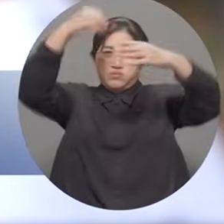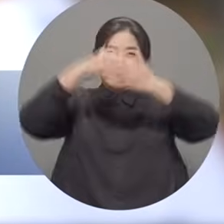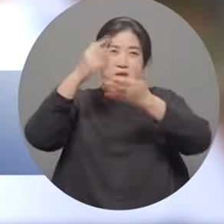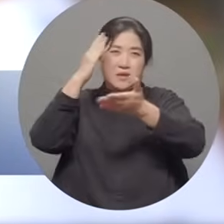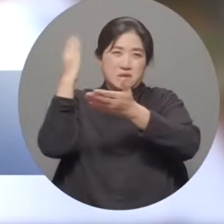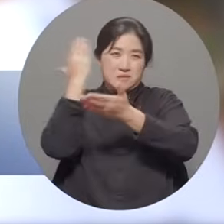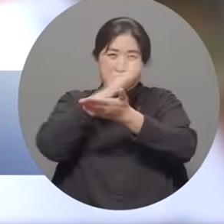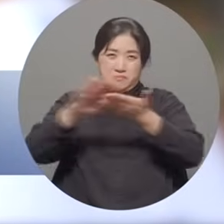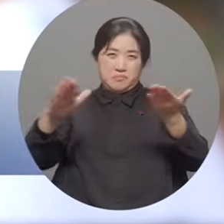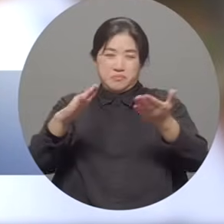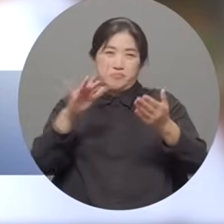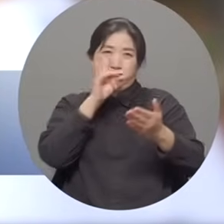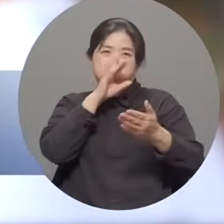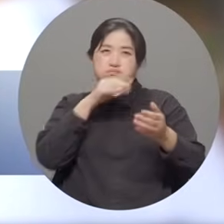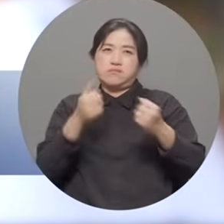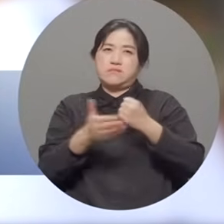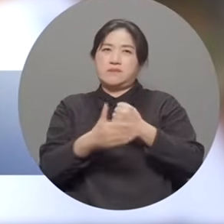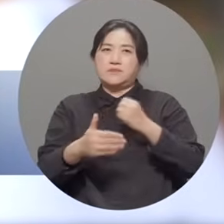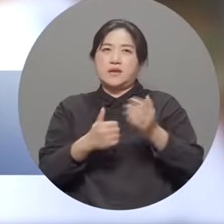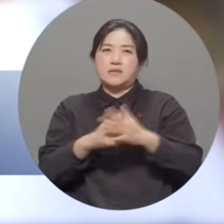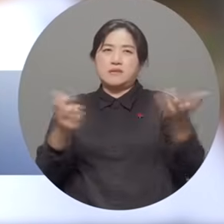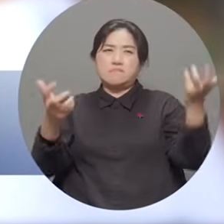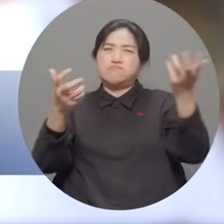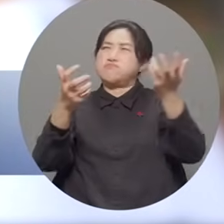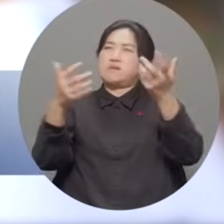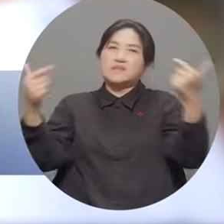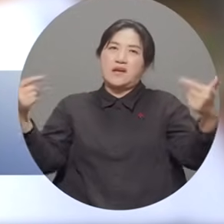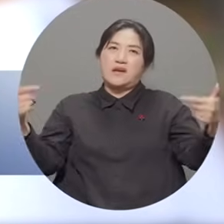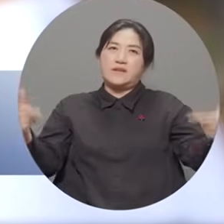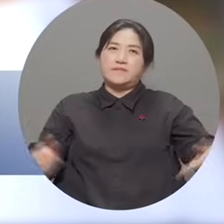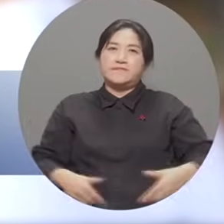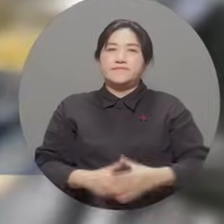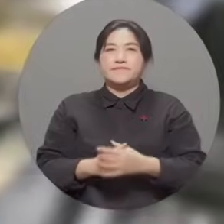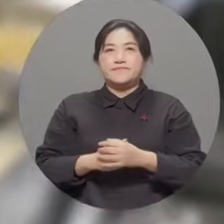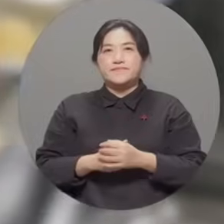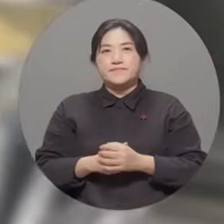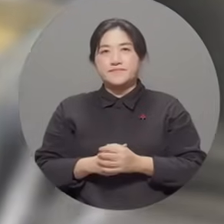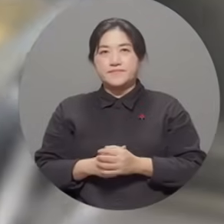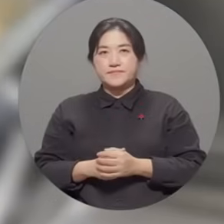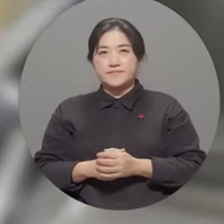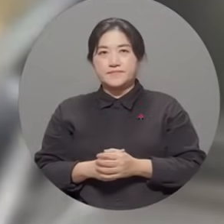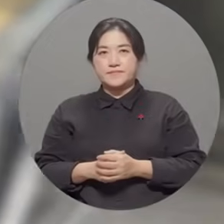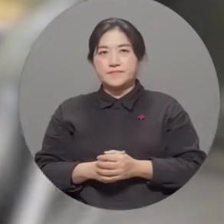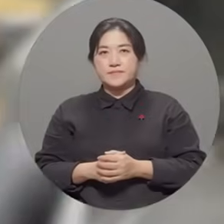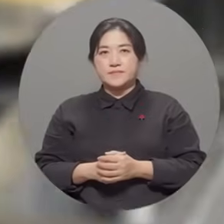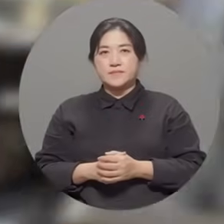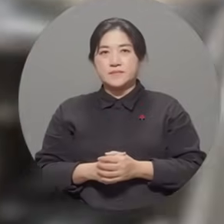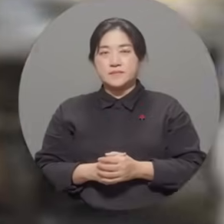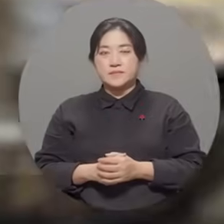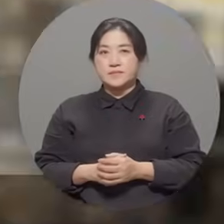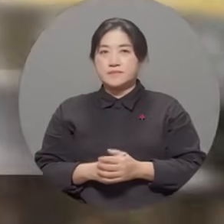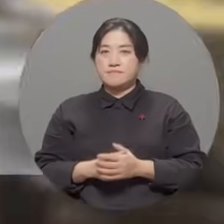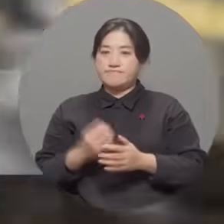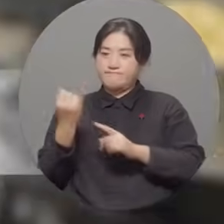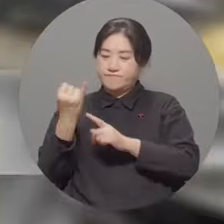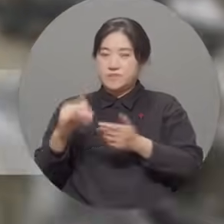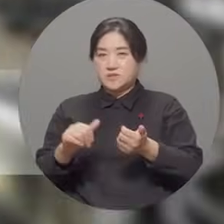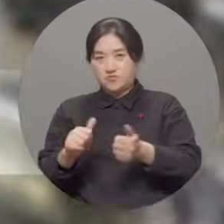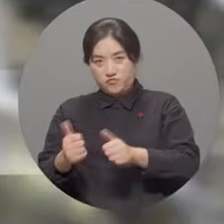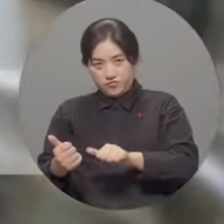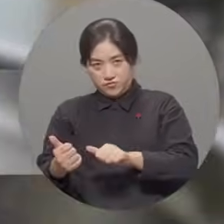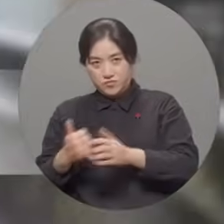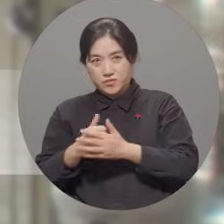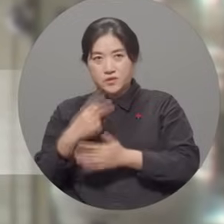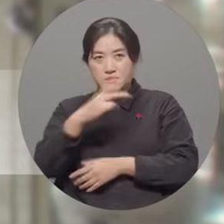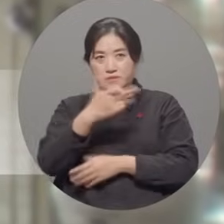빨아들고 그런 건 없었어요. 연기는 항상 가득 차 있었어요. 급식실에. 이 씨가 세상을 떠나면서 지난 2018년